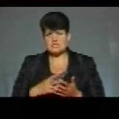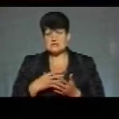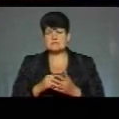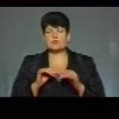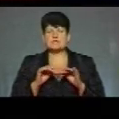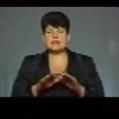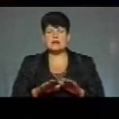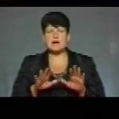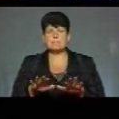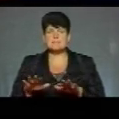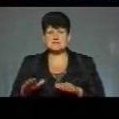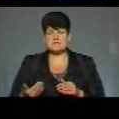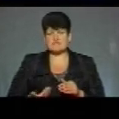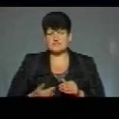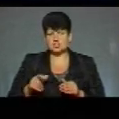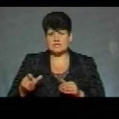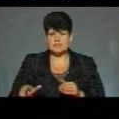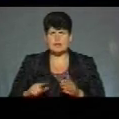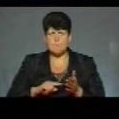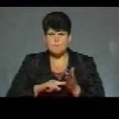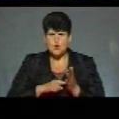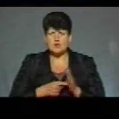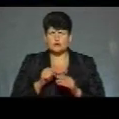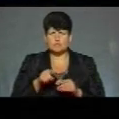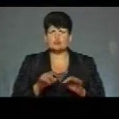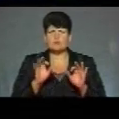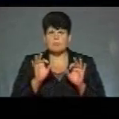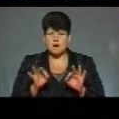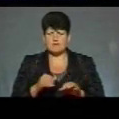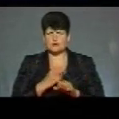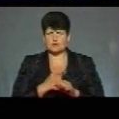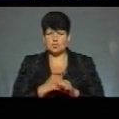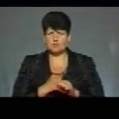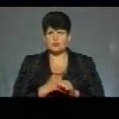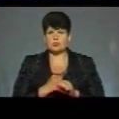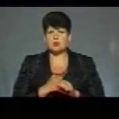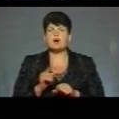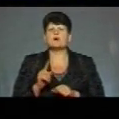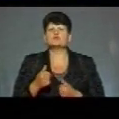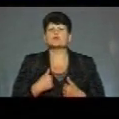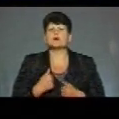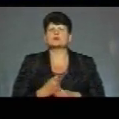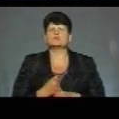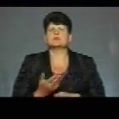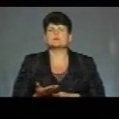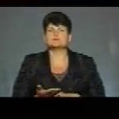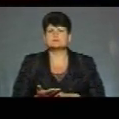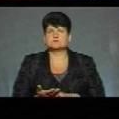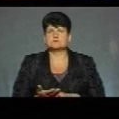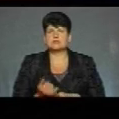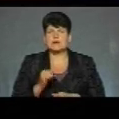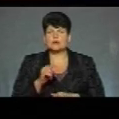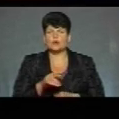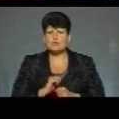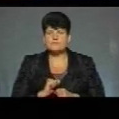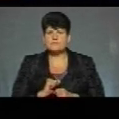дії, а місцеві жителі все ж наполягали на тому, що так правильно робити, а що я зробив для того,